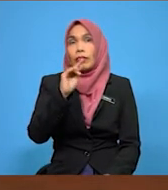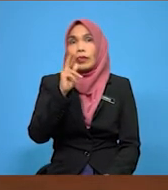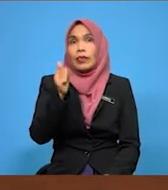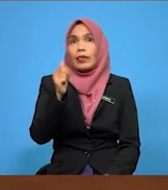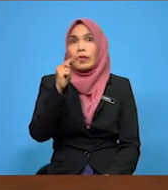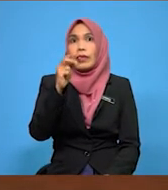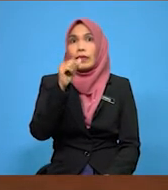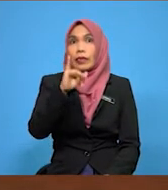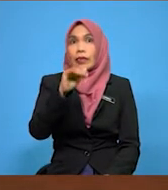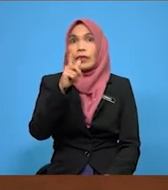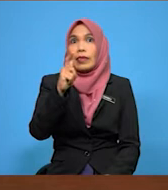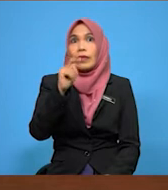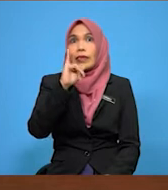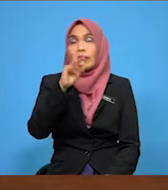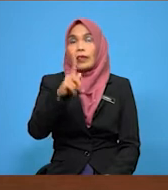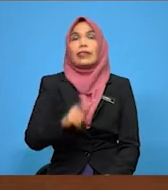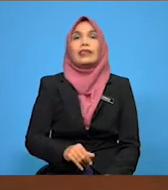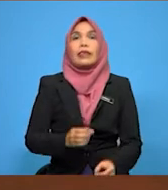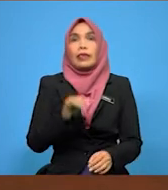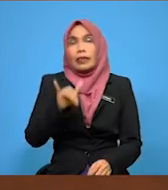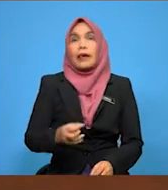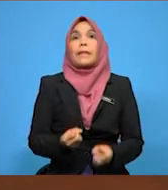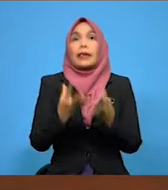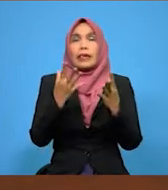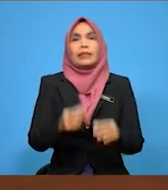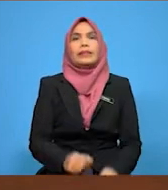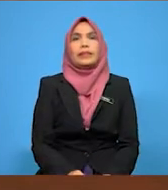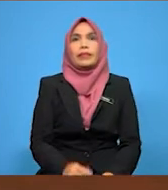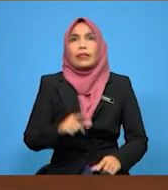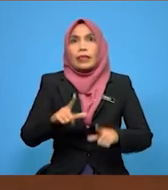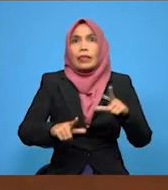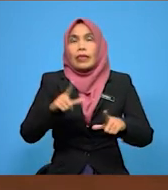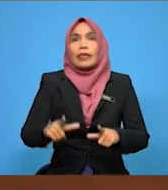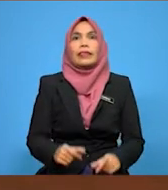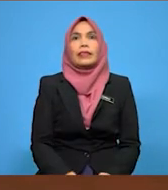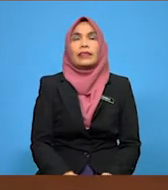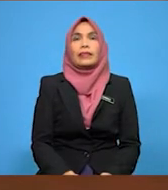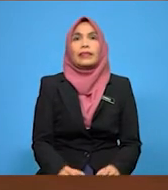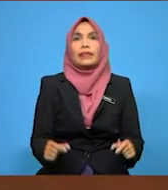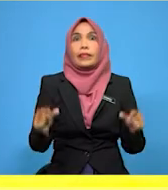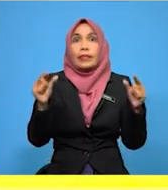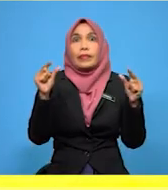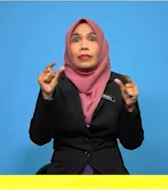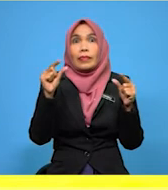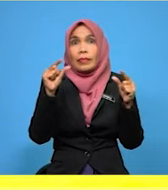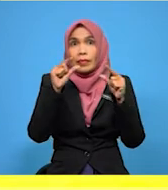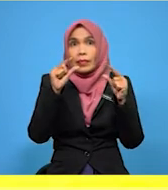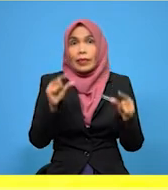Berikut merupakan langkah pengendalian mesin penggradean telur secara automatik.